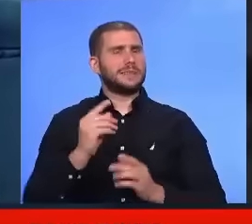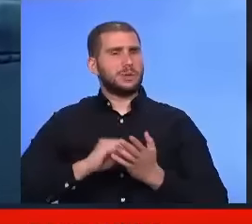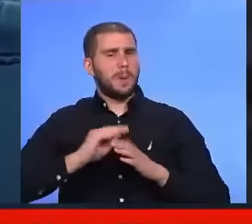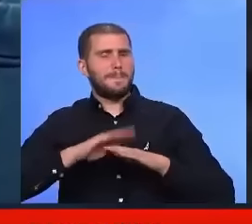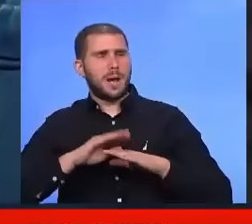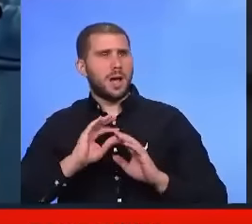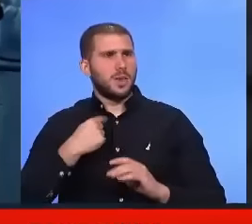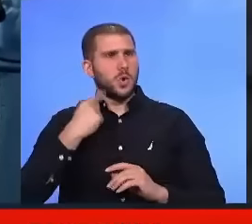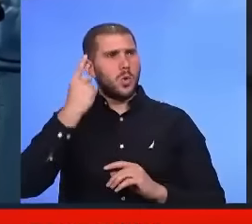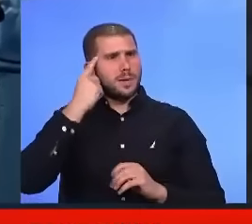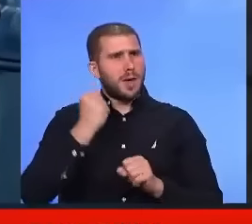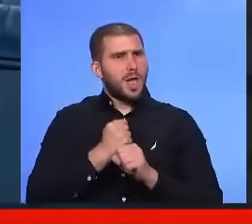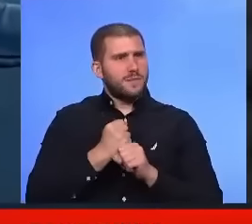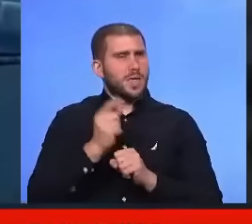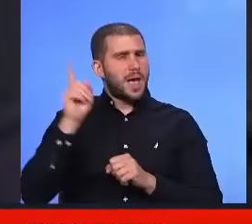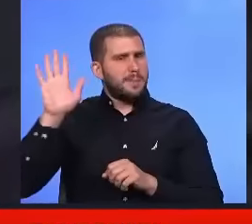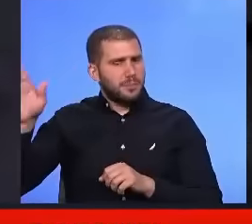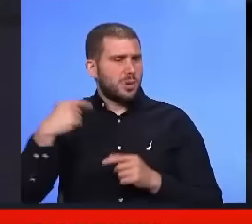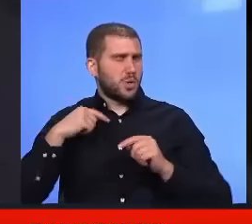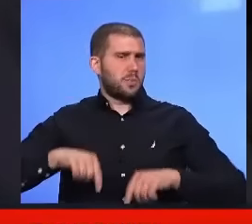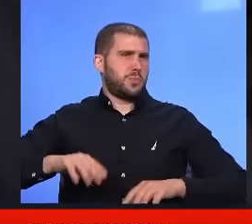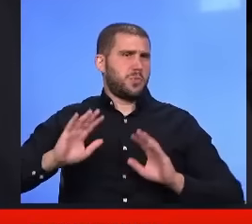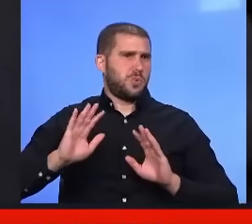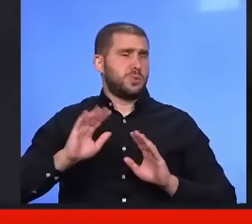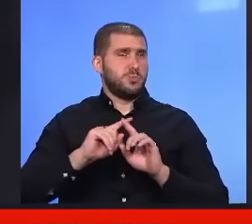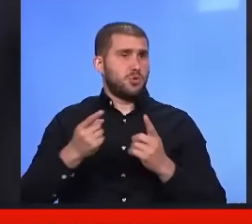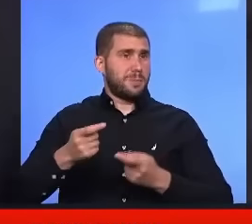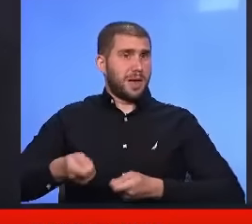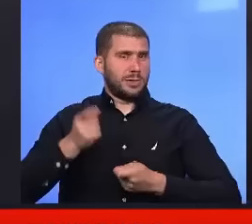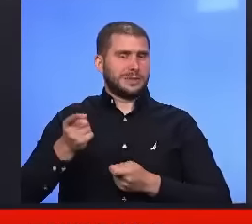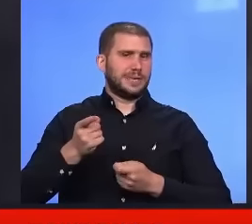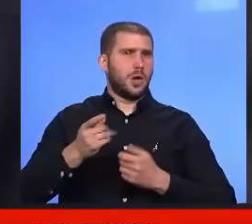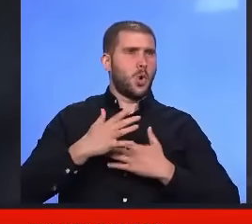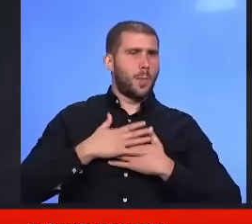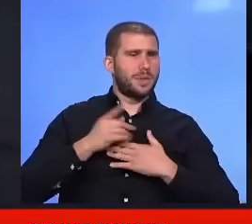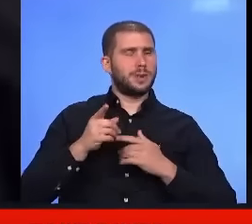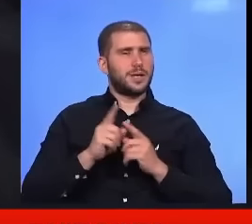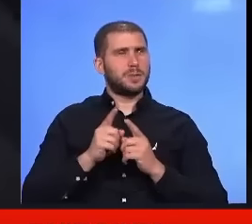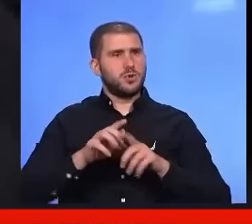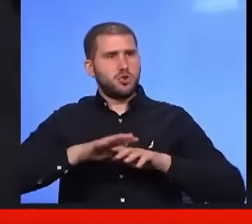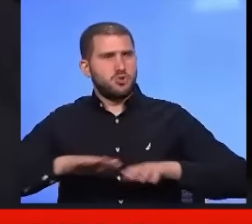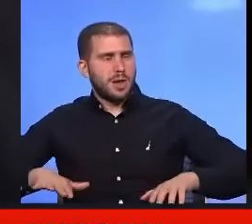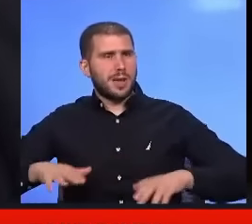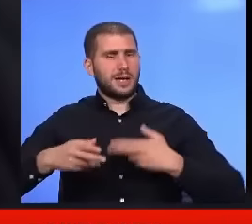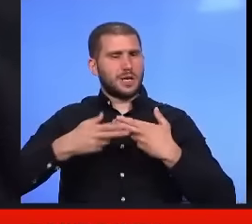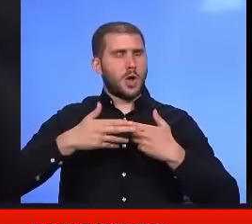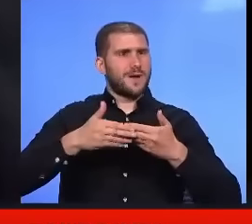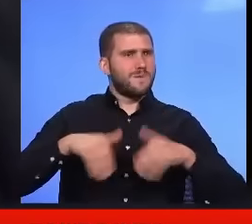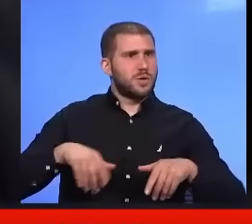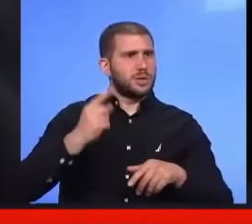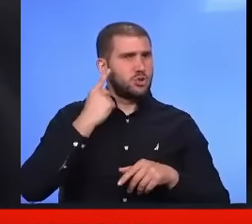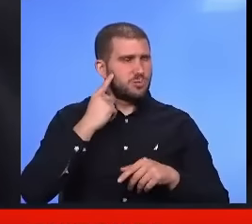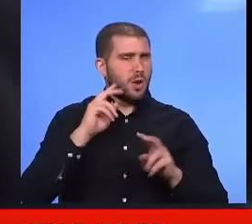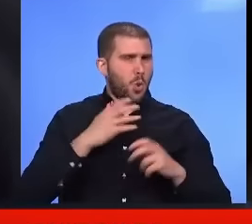במגע, אנחנו יודעים לעבוד איתם, הם שם ואנחנו פה. בשונה מחקלאות שזה רומנטי, זה החזקת שטח, זה צמוד גבול, זה נשמע